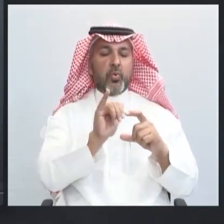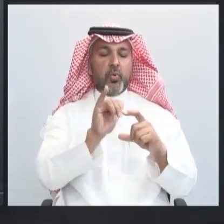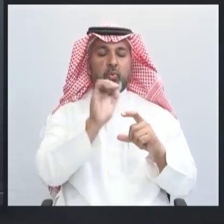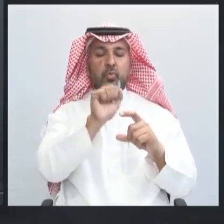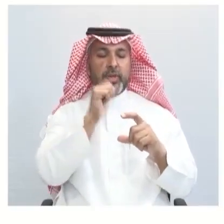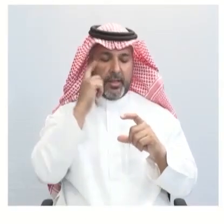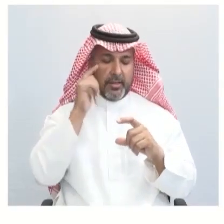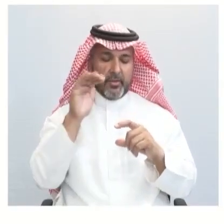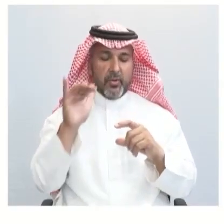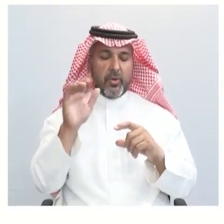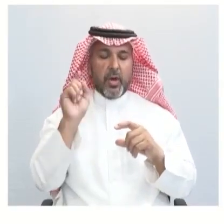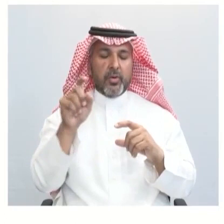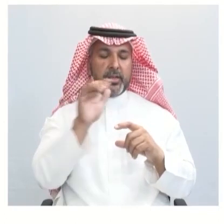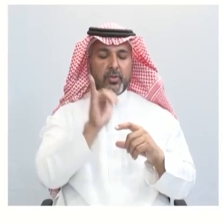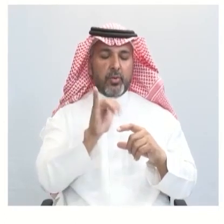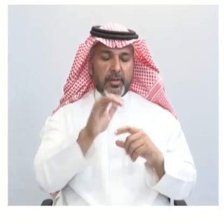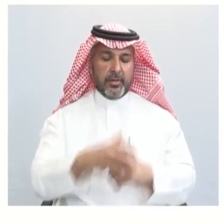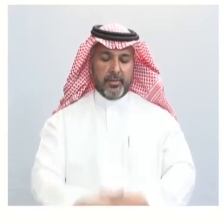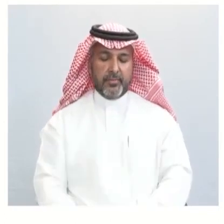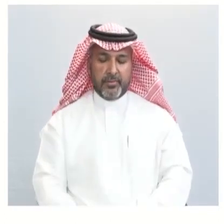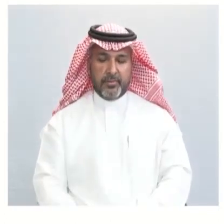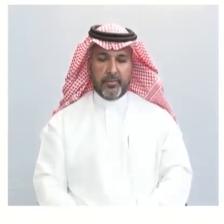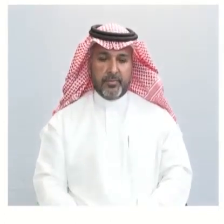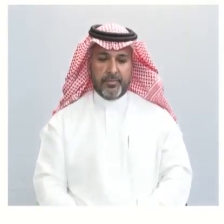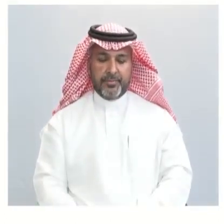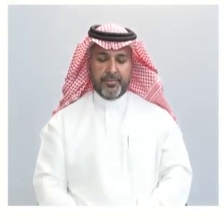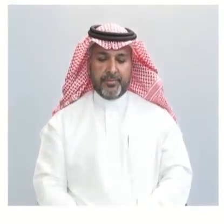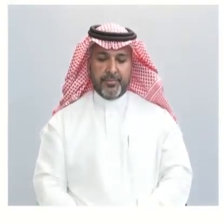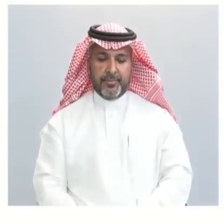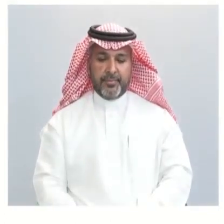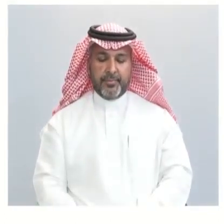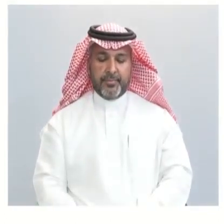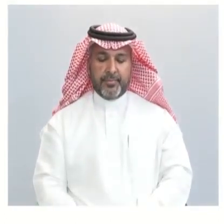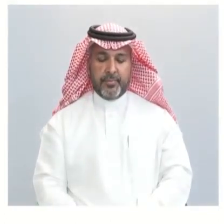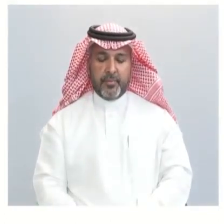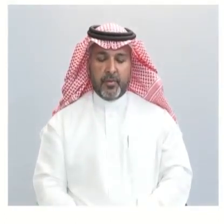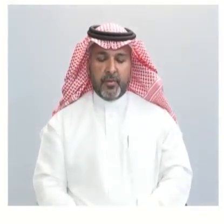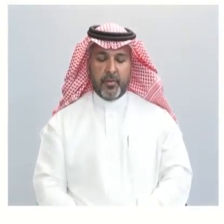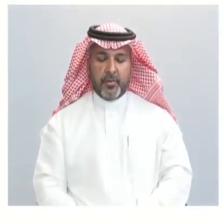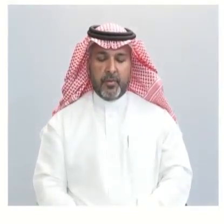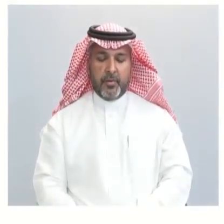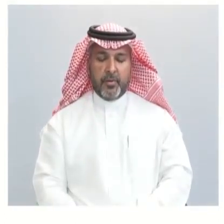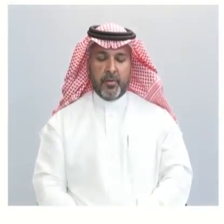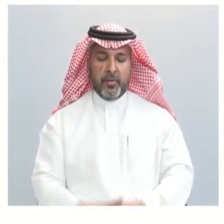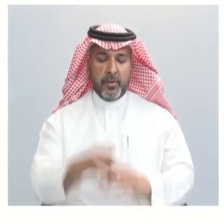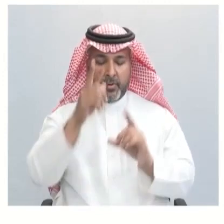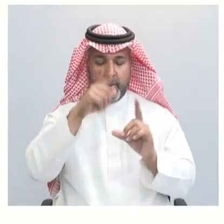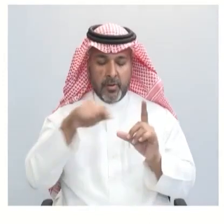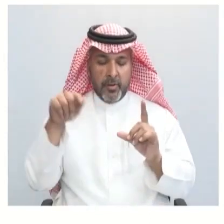قد نختار الداله ممتده الداله ممتده الى ما لا نهايه قد نختار نقاط